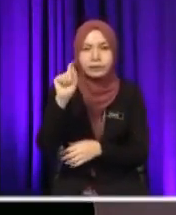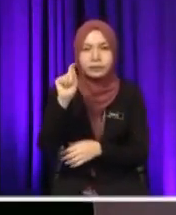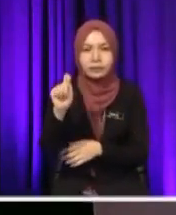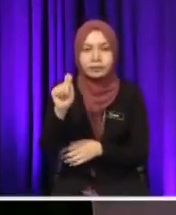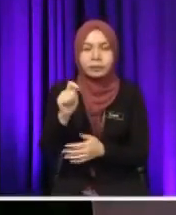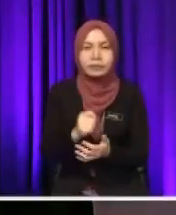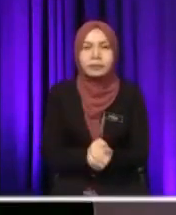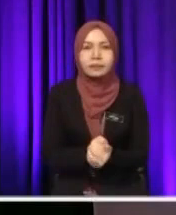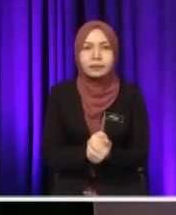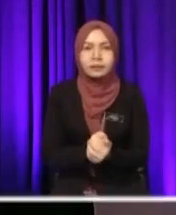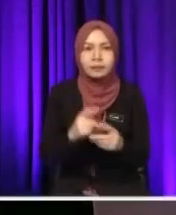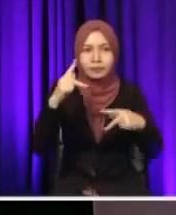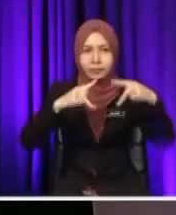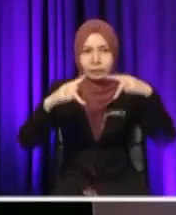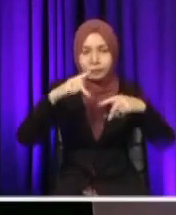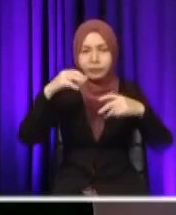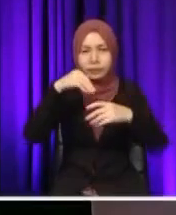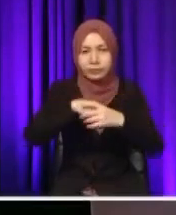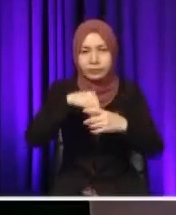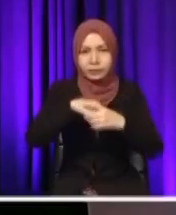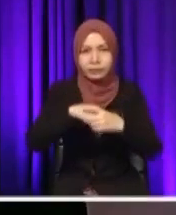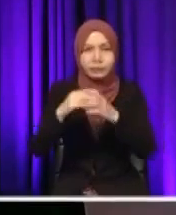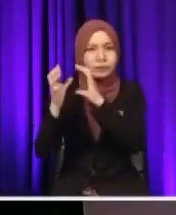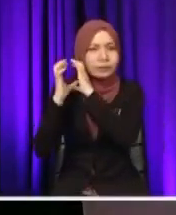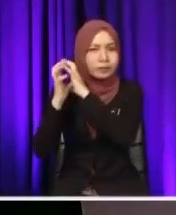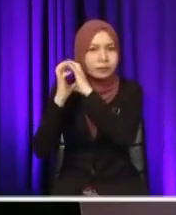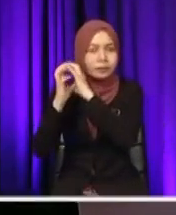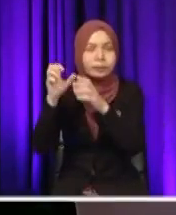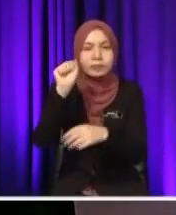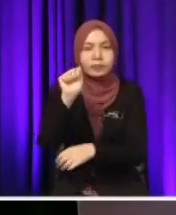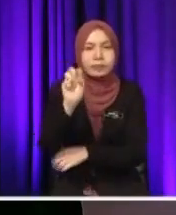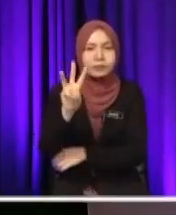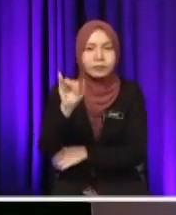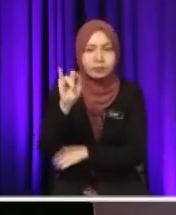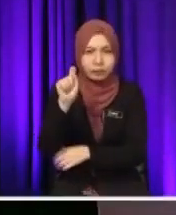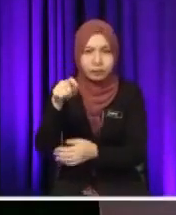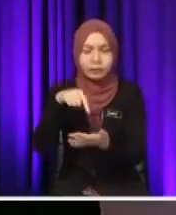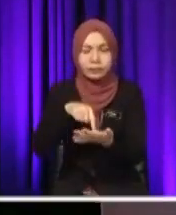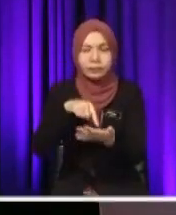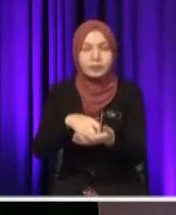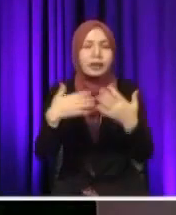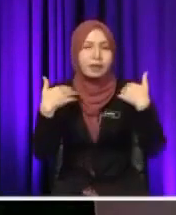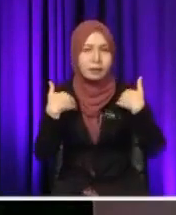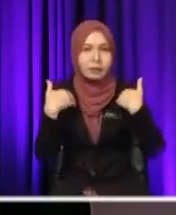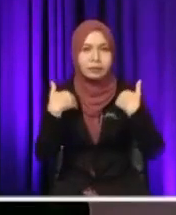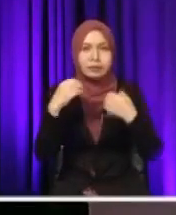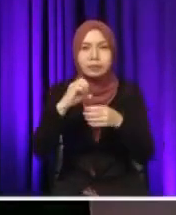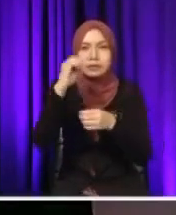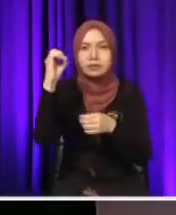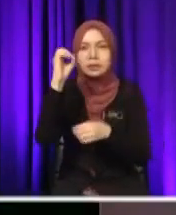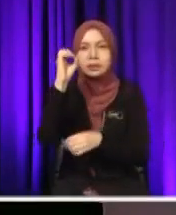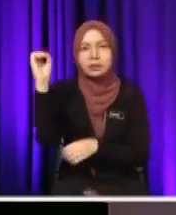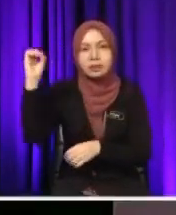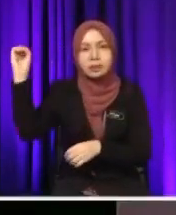dan juga pengeksiran. Okey, apa itu pengoksidaan? Pengoksidaan adalah minyak sawit yang berlaku apabila molekul minyak